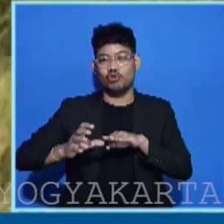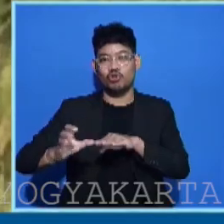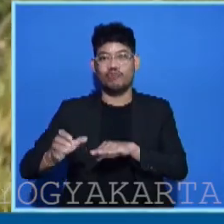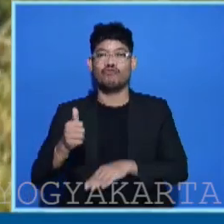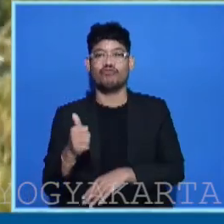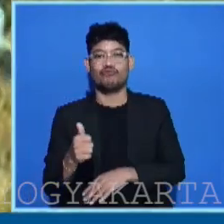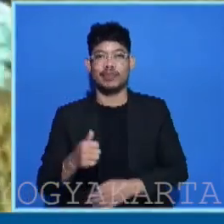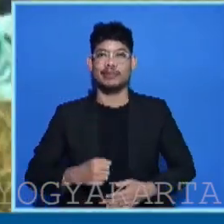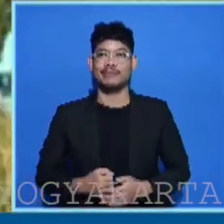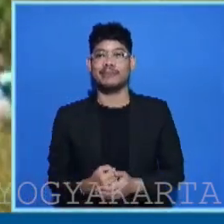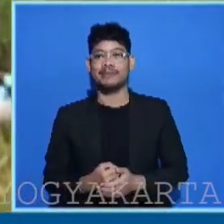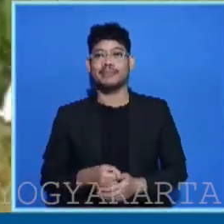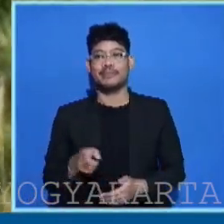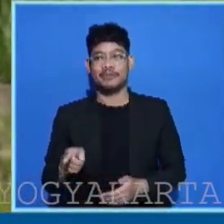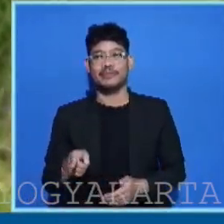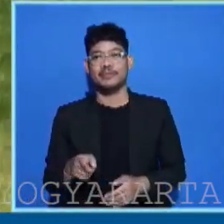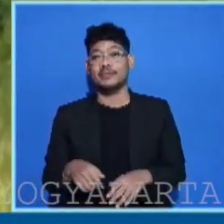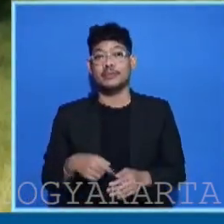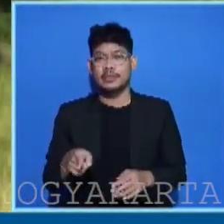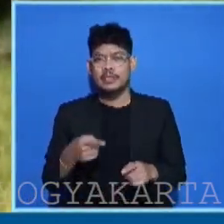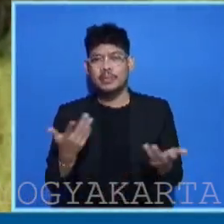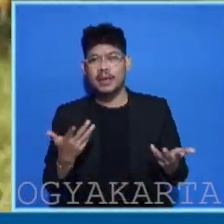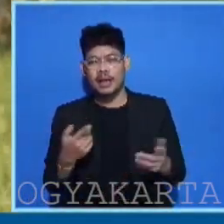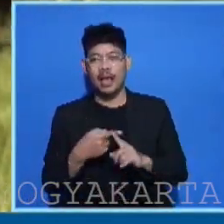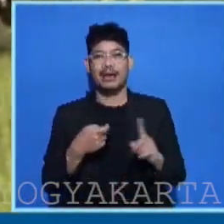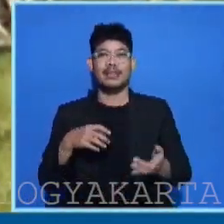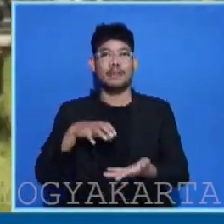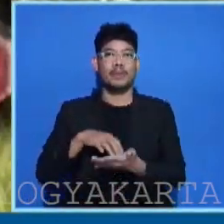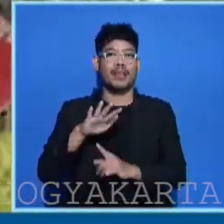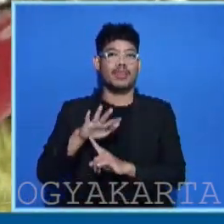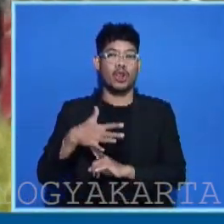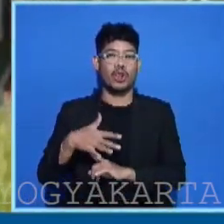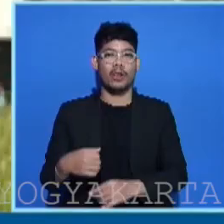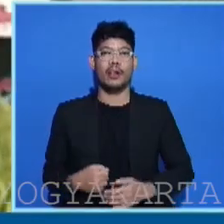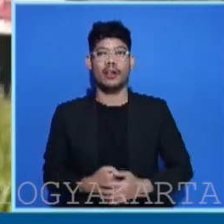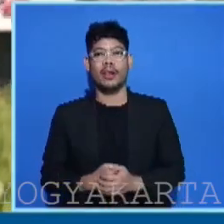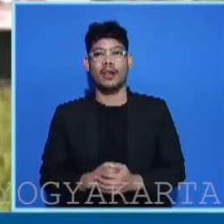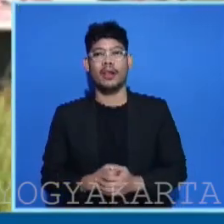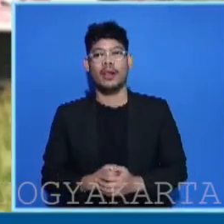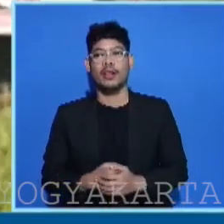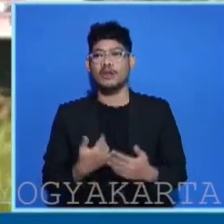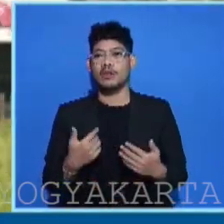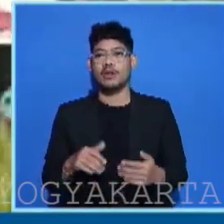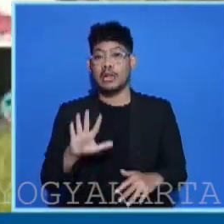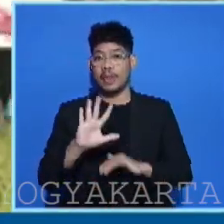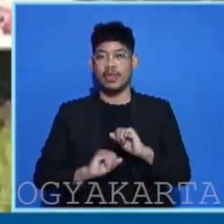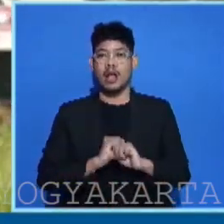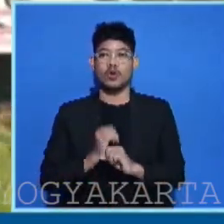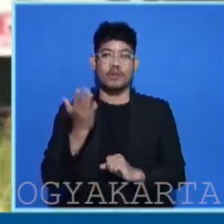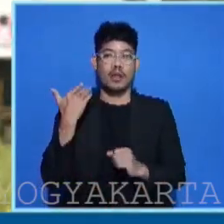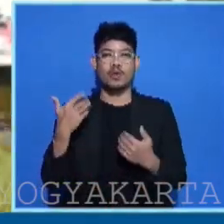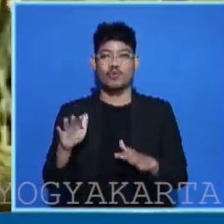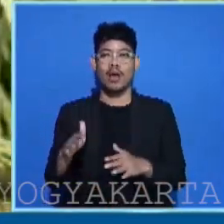katindakaken dening Sigit warga ngentak panggung harjo sewon Bantul ingkang wiwit gangsal taunan menika nyewakaken jasa